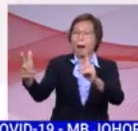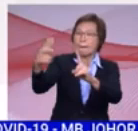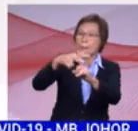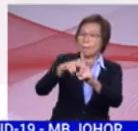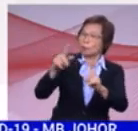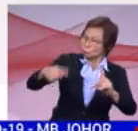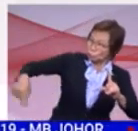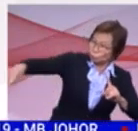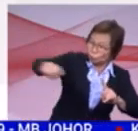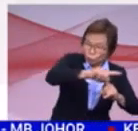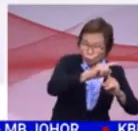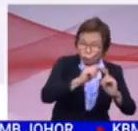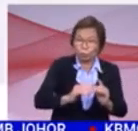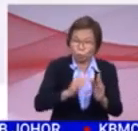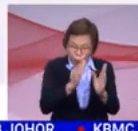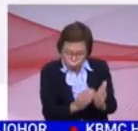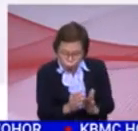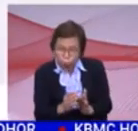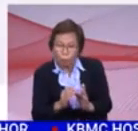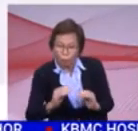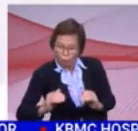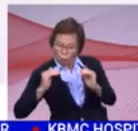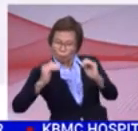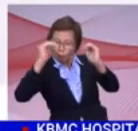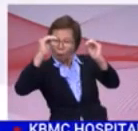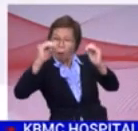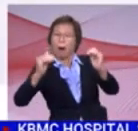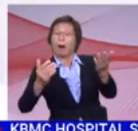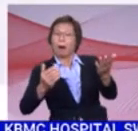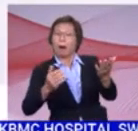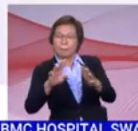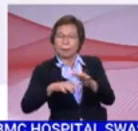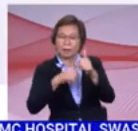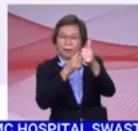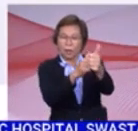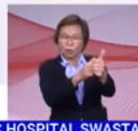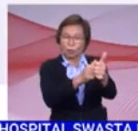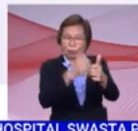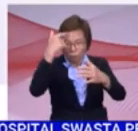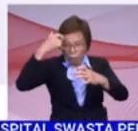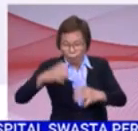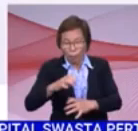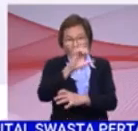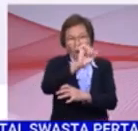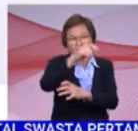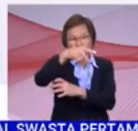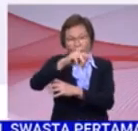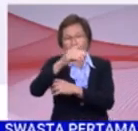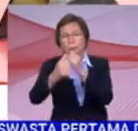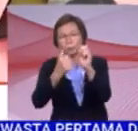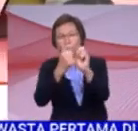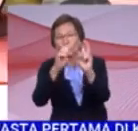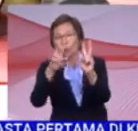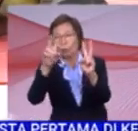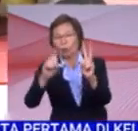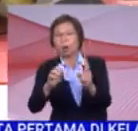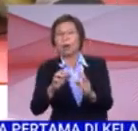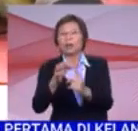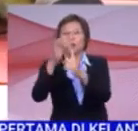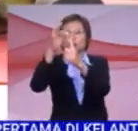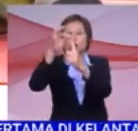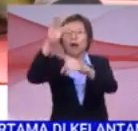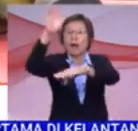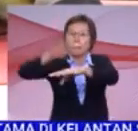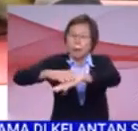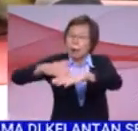boleh mengemaskini semua pilihan program pengajian berdasarkan keputusan SPM 2020 kecuali program pengajian sudah